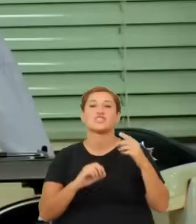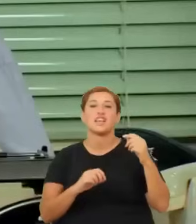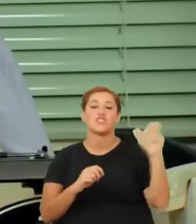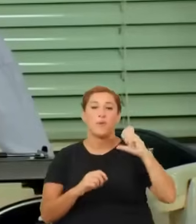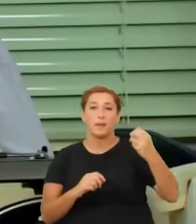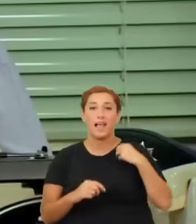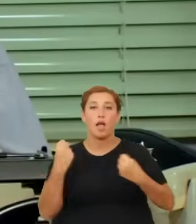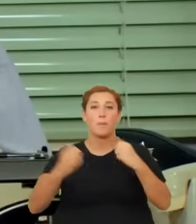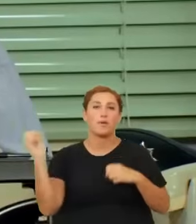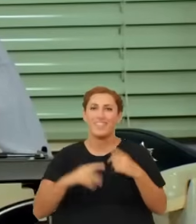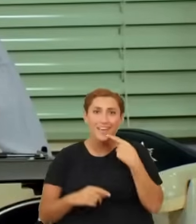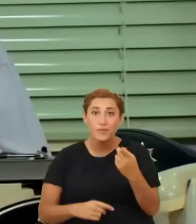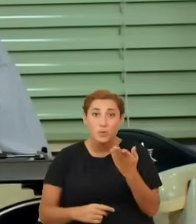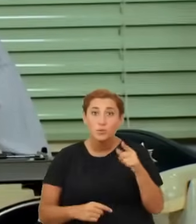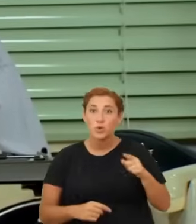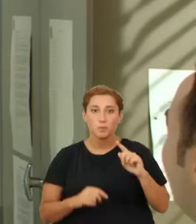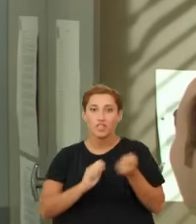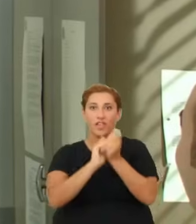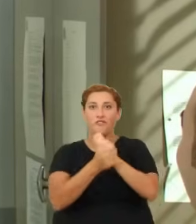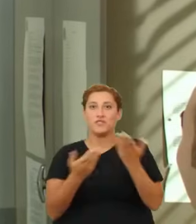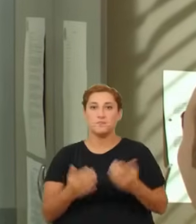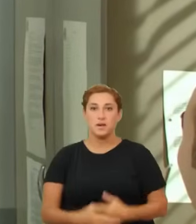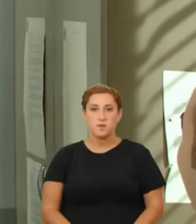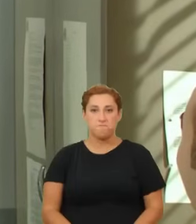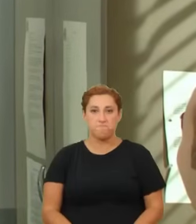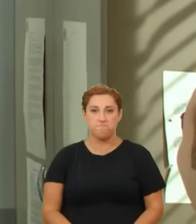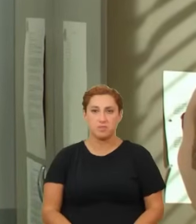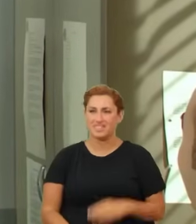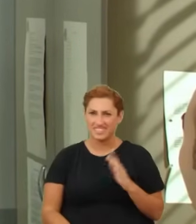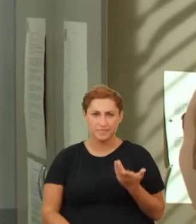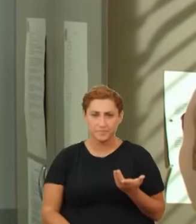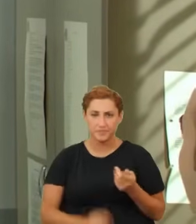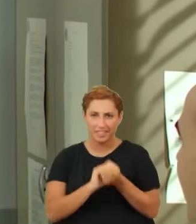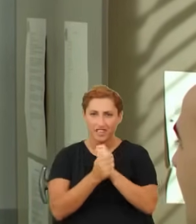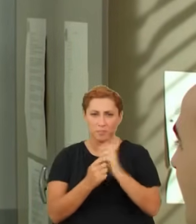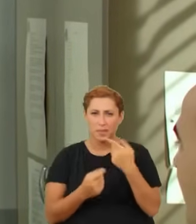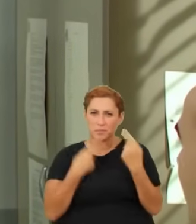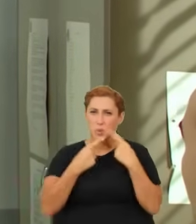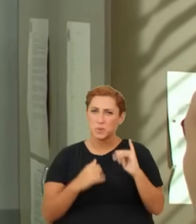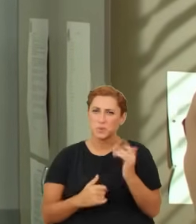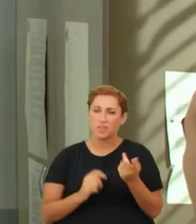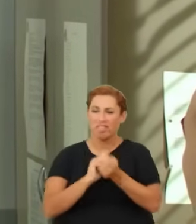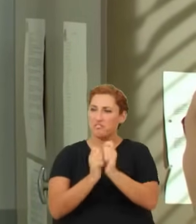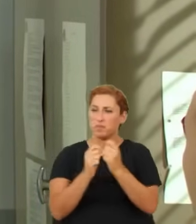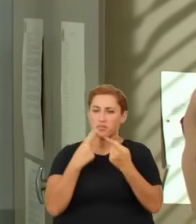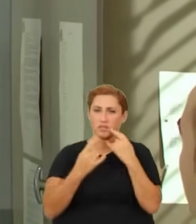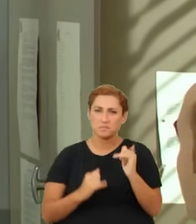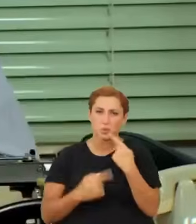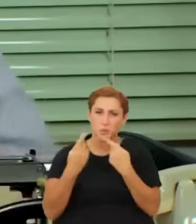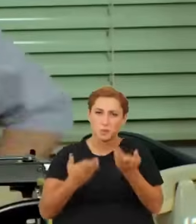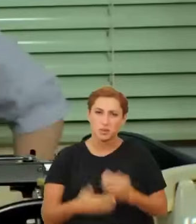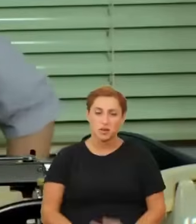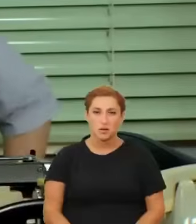yolluyorlar. Ne diyorsunuz başkomiserim ya? Bu resmen bir devrim. He? Devrim? Ne biçim konuşuyorsun öyle? Devrimli mevrimli nasıl konuşuyorsun